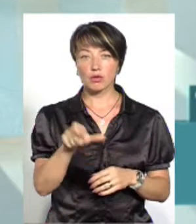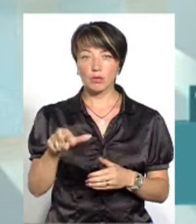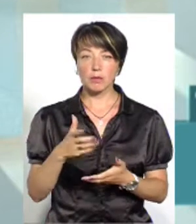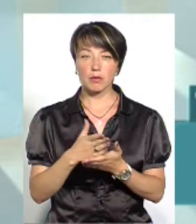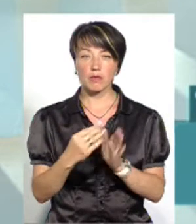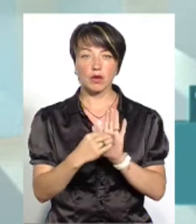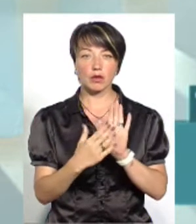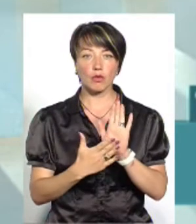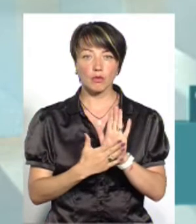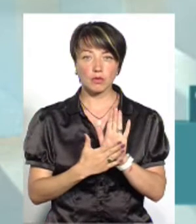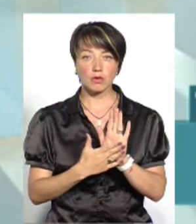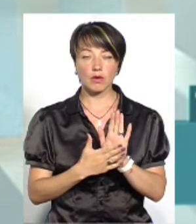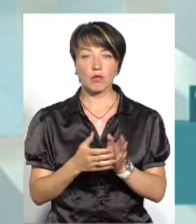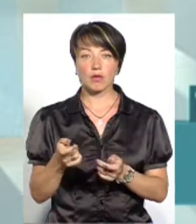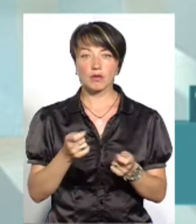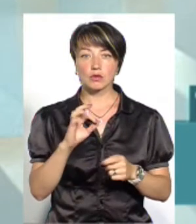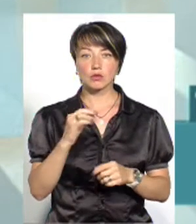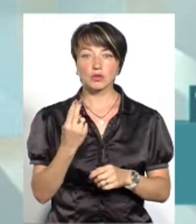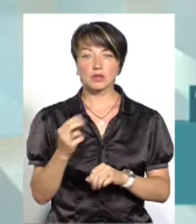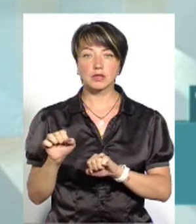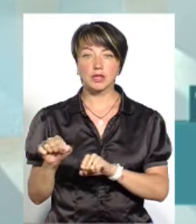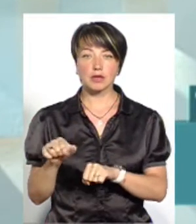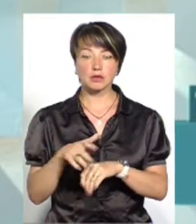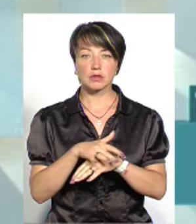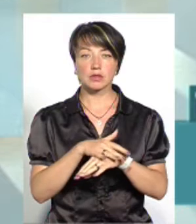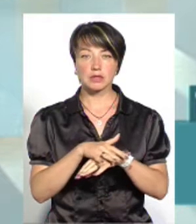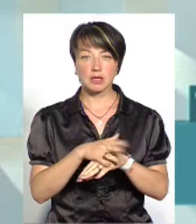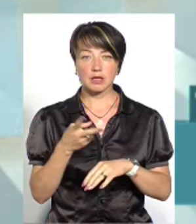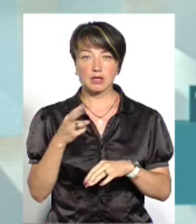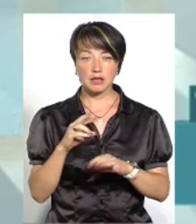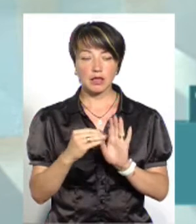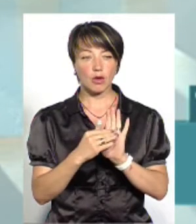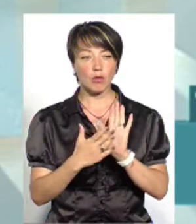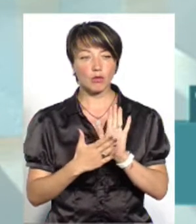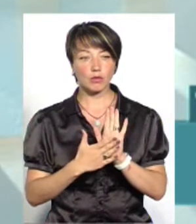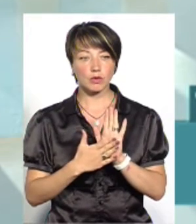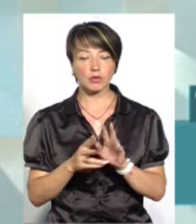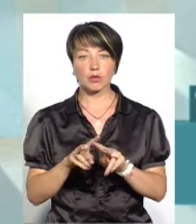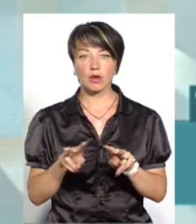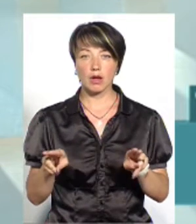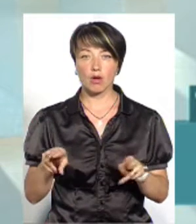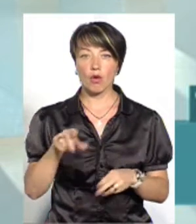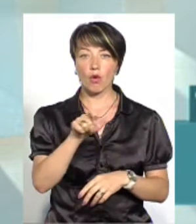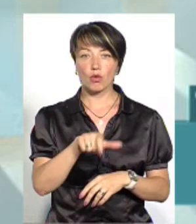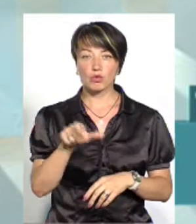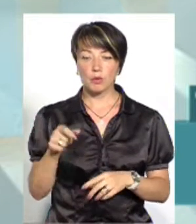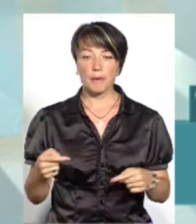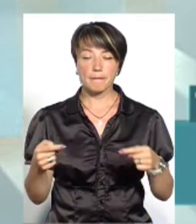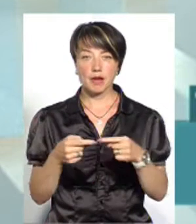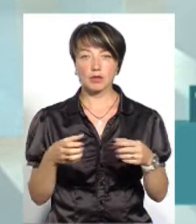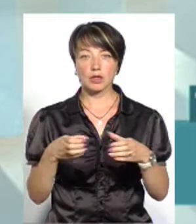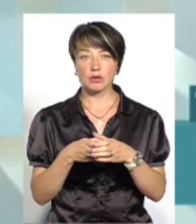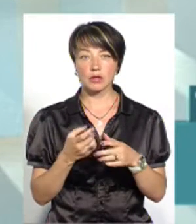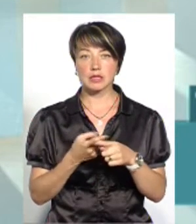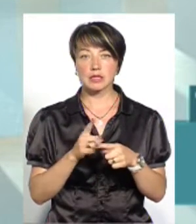перебувають на обліку в управлінні соціального захисту і користуються пільгами, так, то і стають на обліку як особи певної категорії,